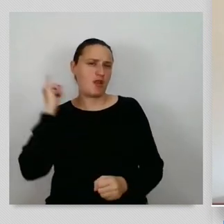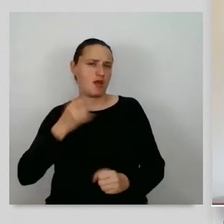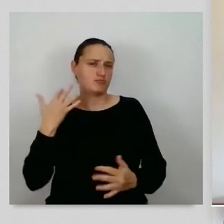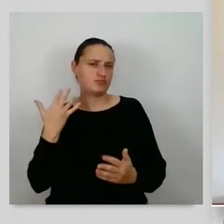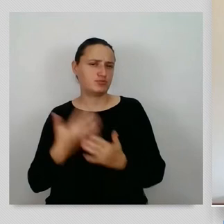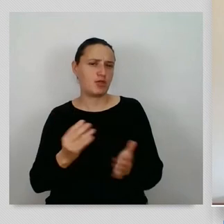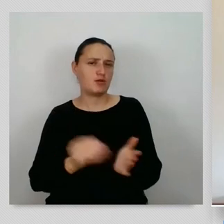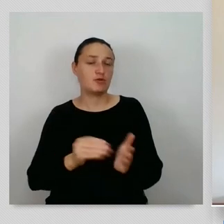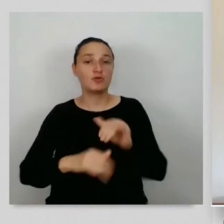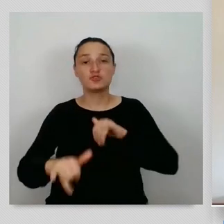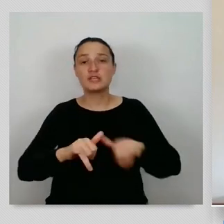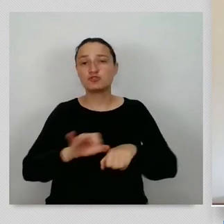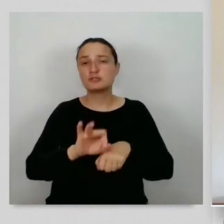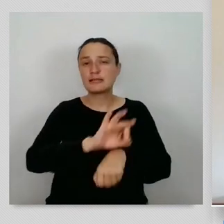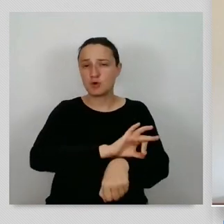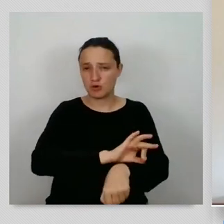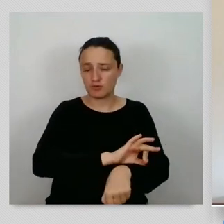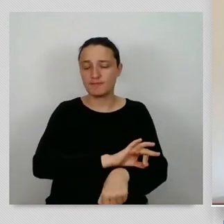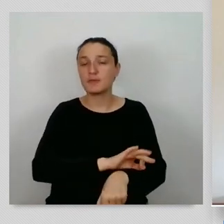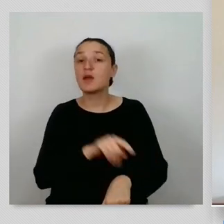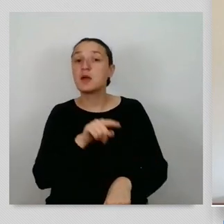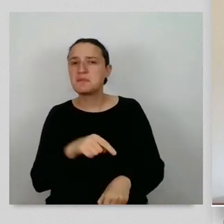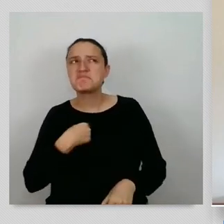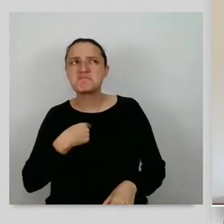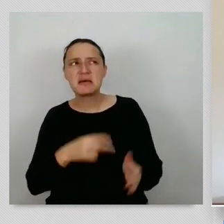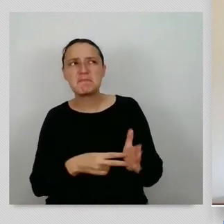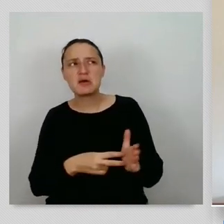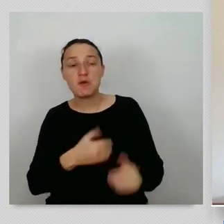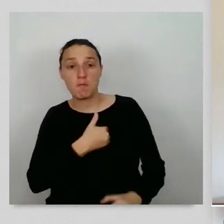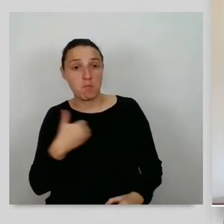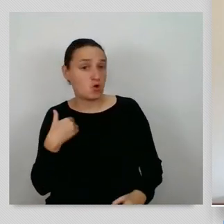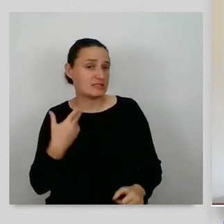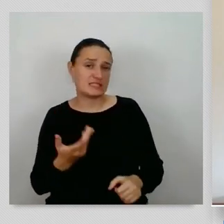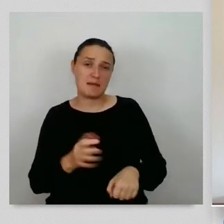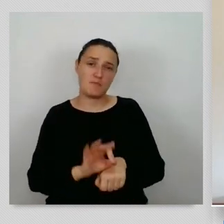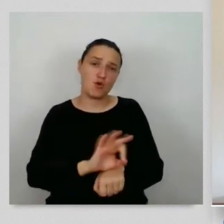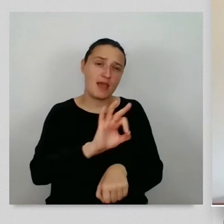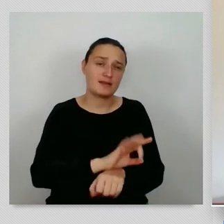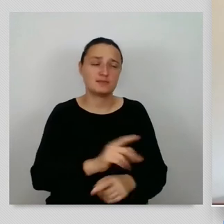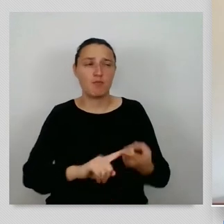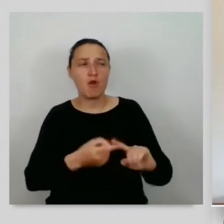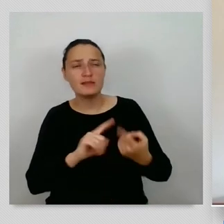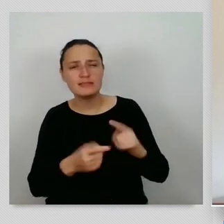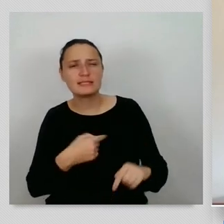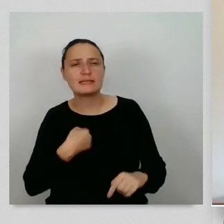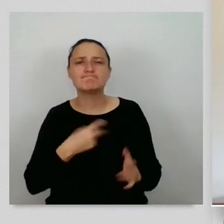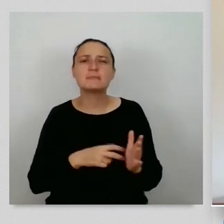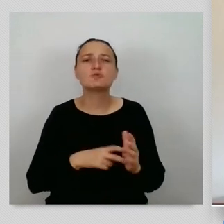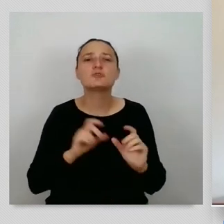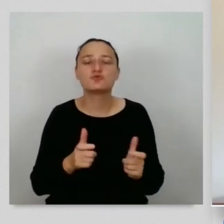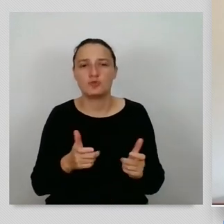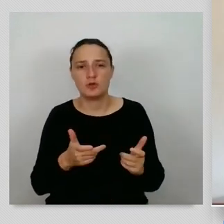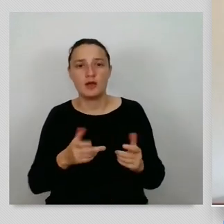w zarządzaniu projektami, że brakuje mi w naszej polskiej polityce takiego podejścia